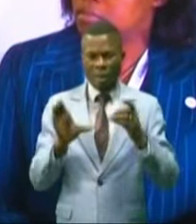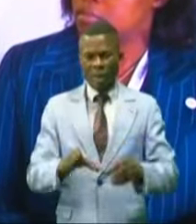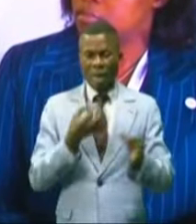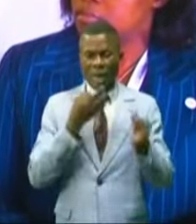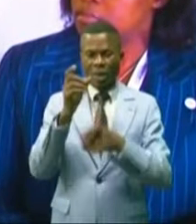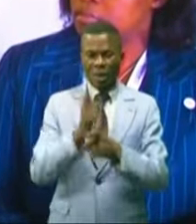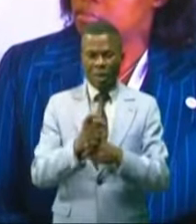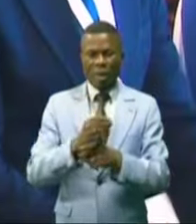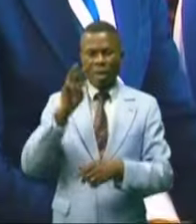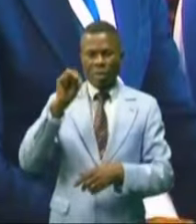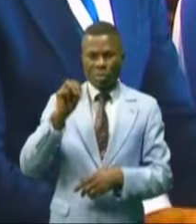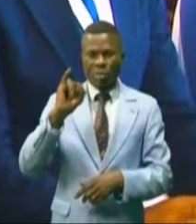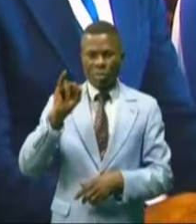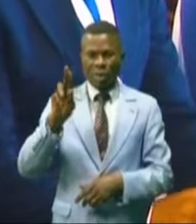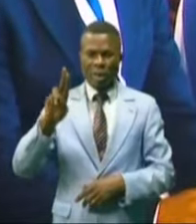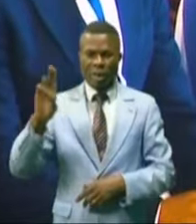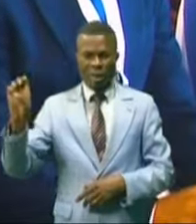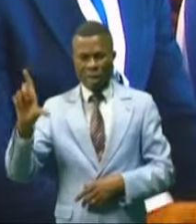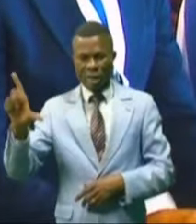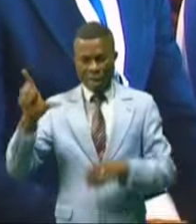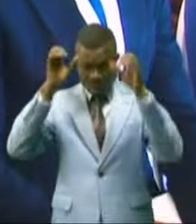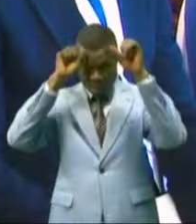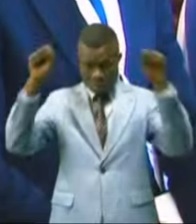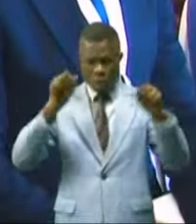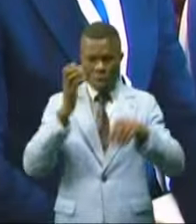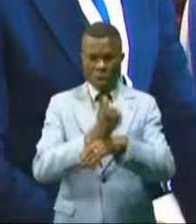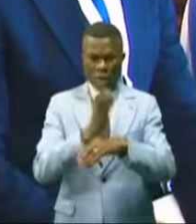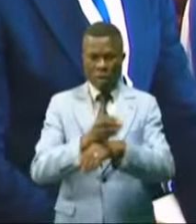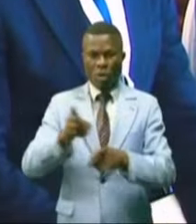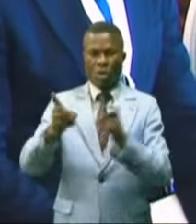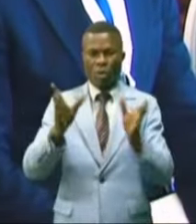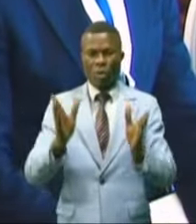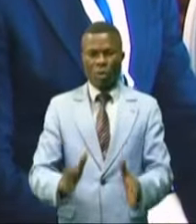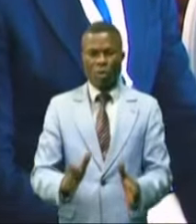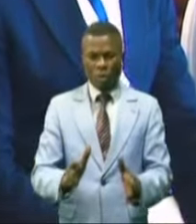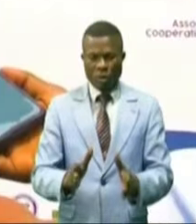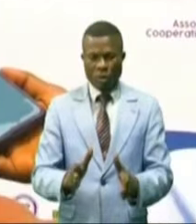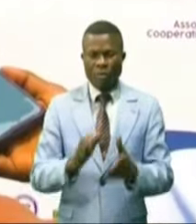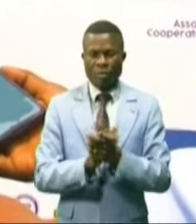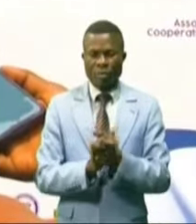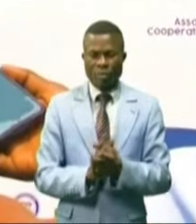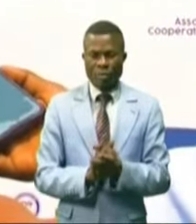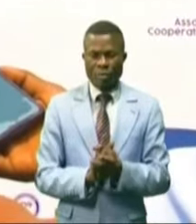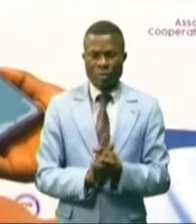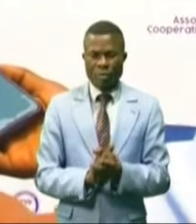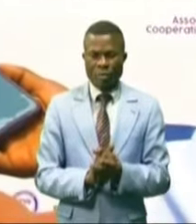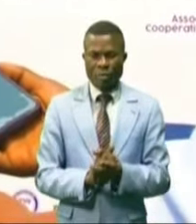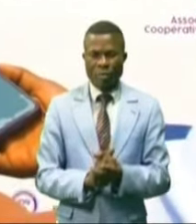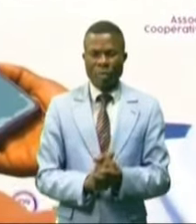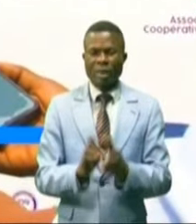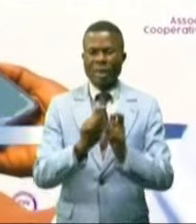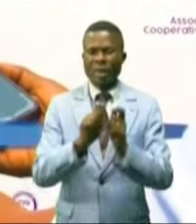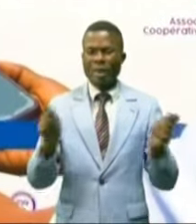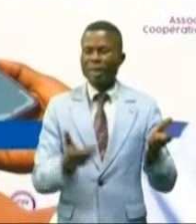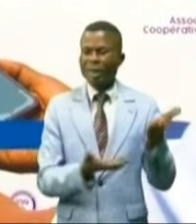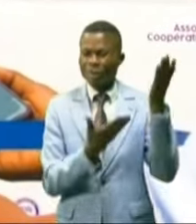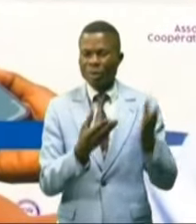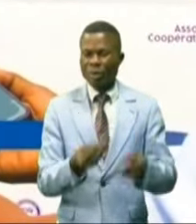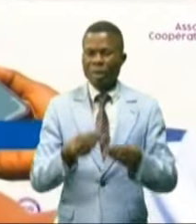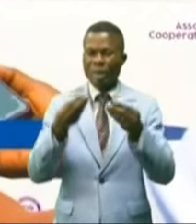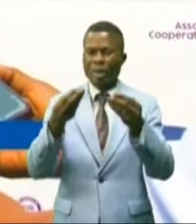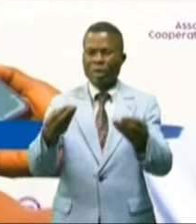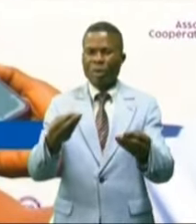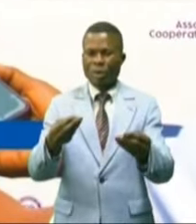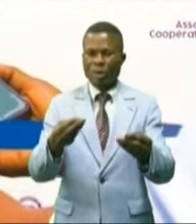de Mirella Pekmezi, présidente du conseil d'administration de l'ANIMEF. C'est très important de donner la main à